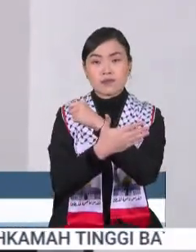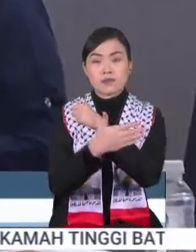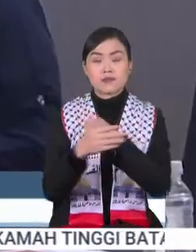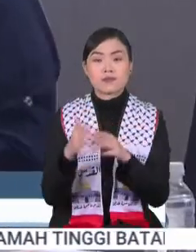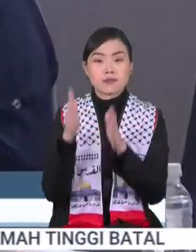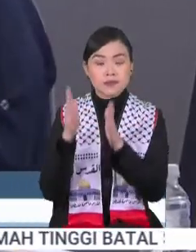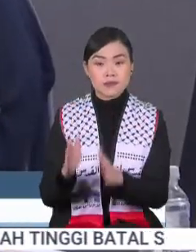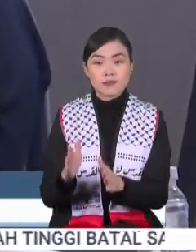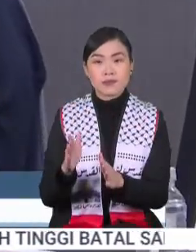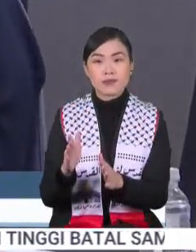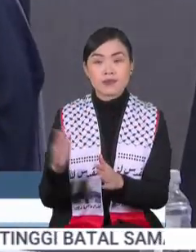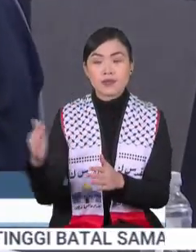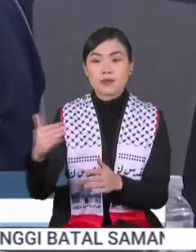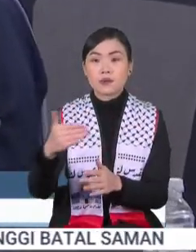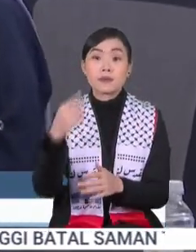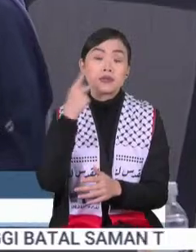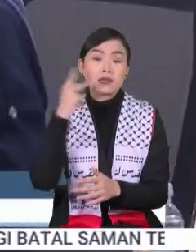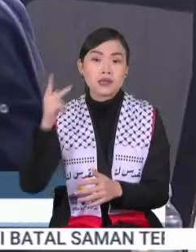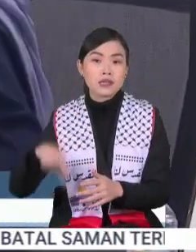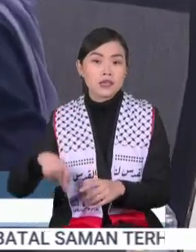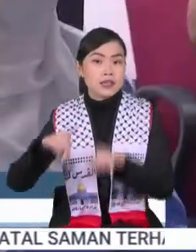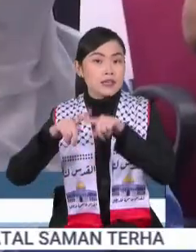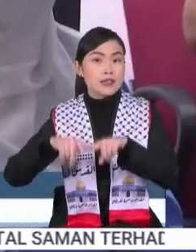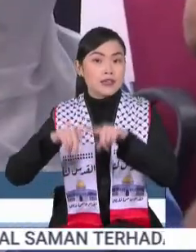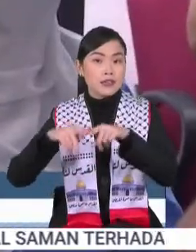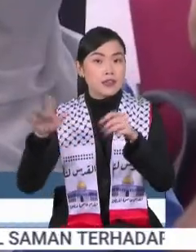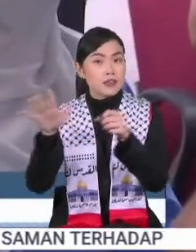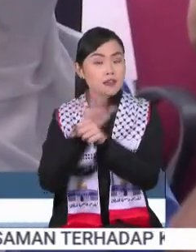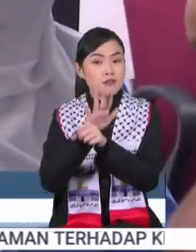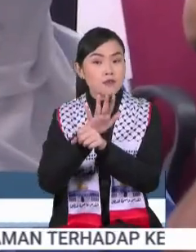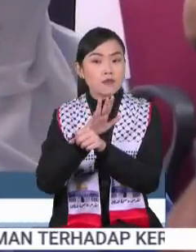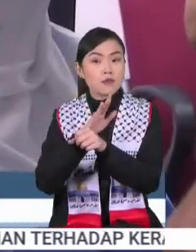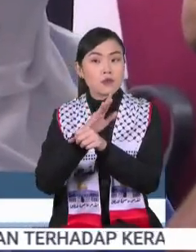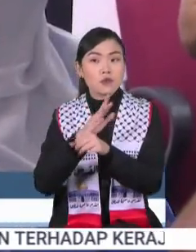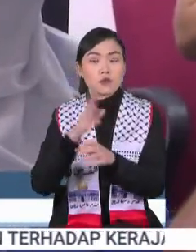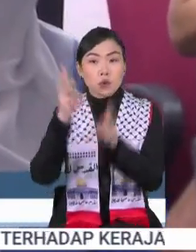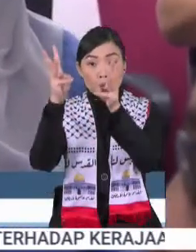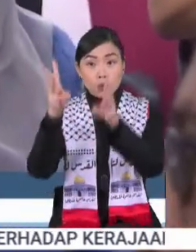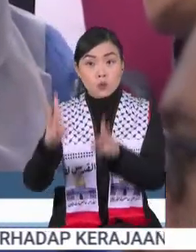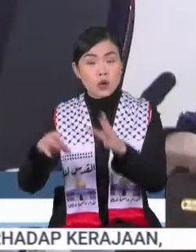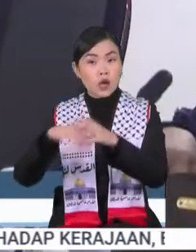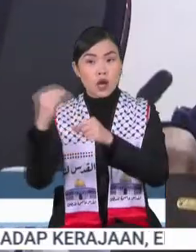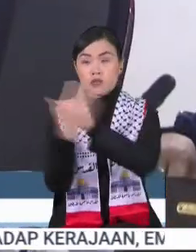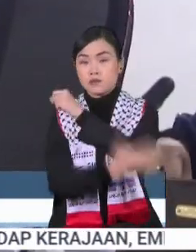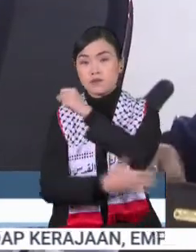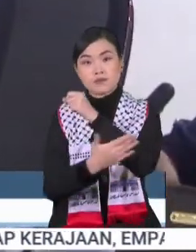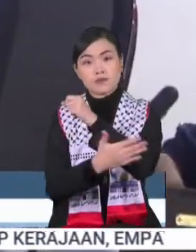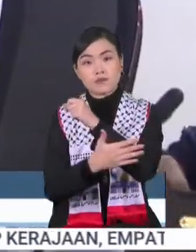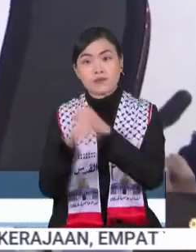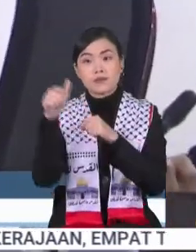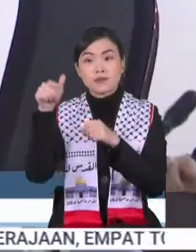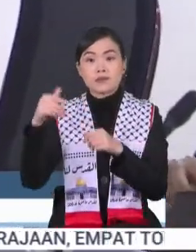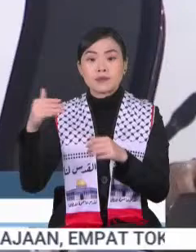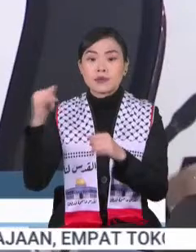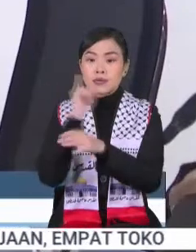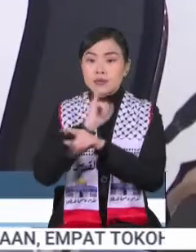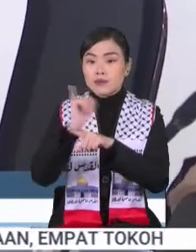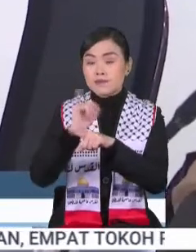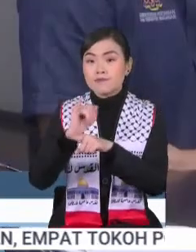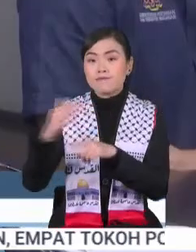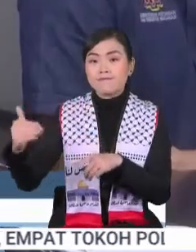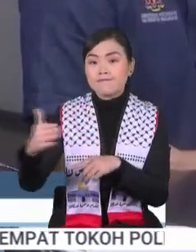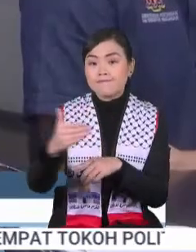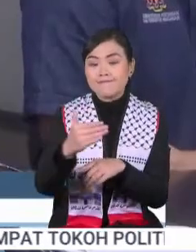industri yang hampir bergant sepenuhnyaga asing bag industri perikanan laut